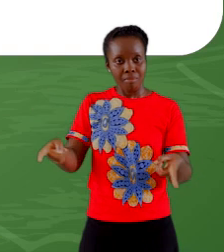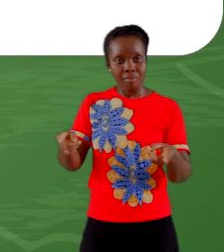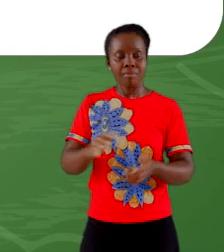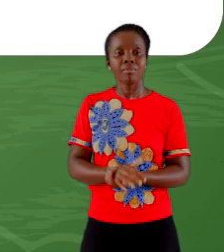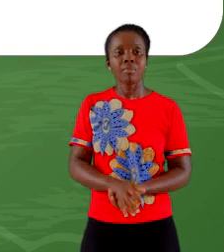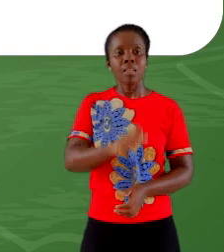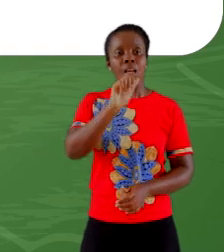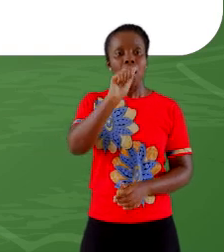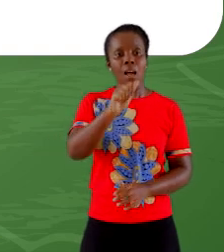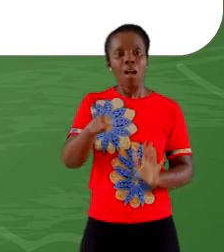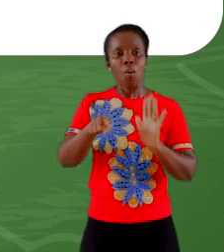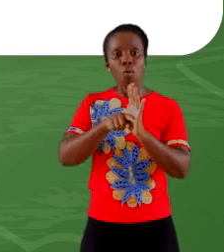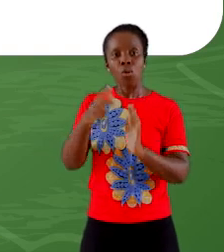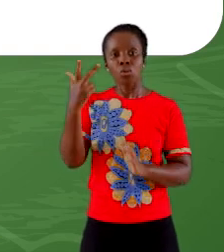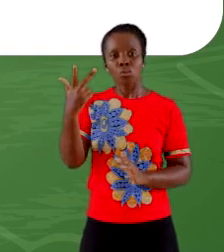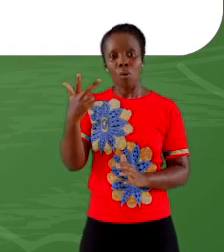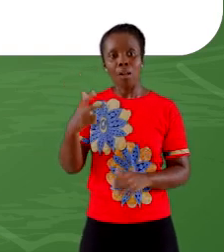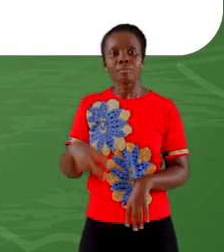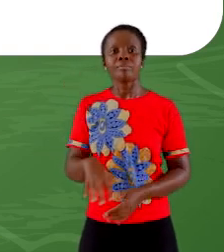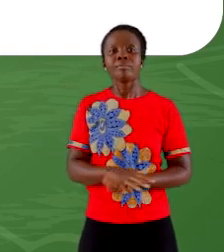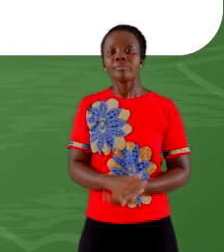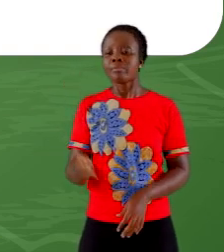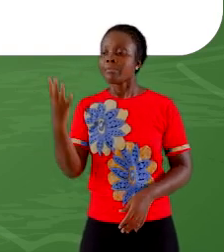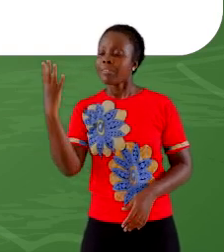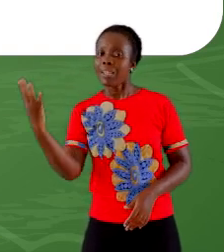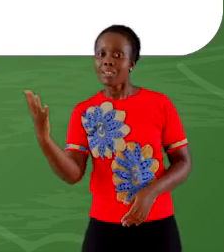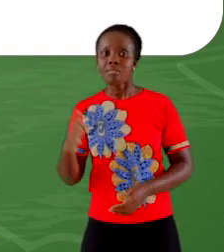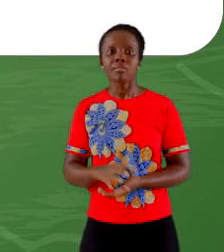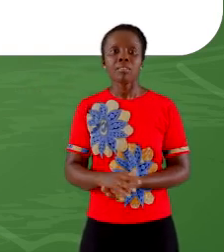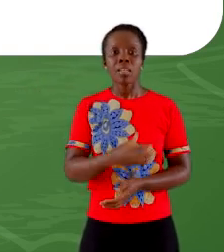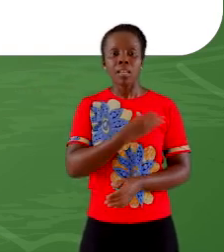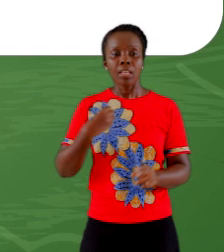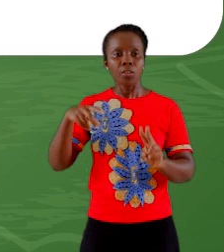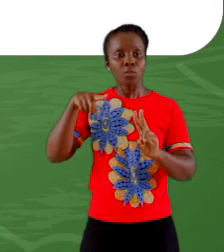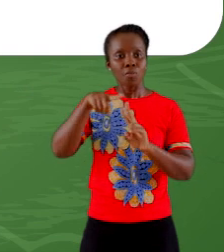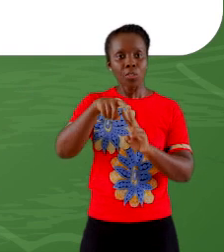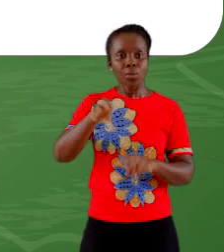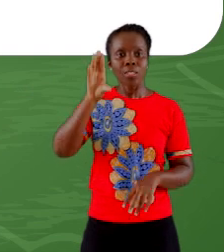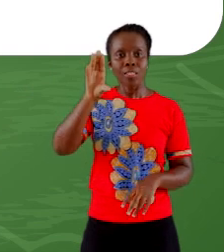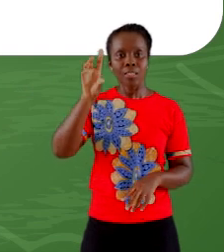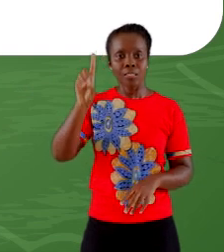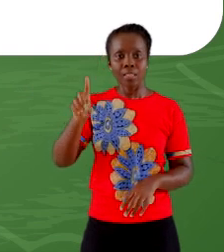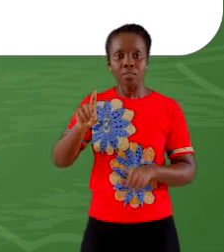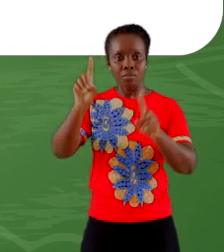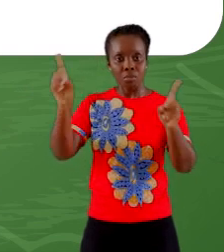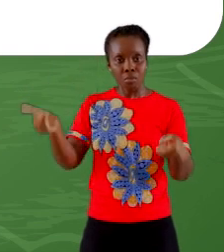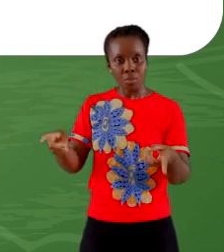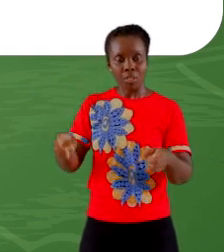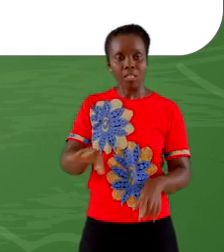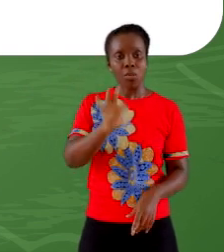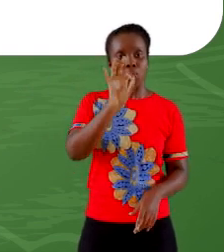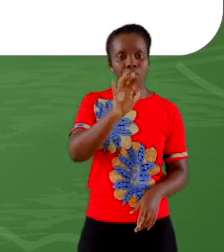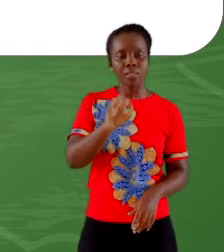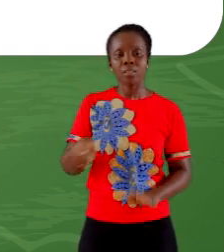coordonnées A-3, 4 et vecteur CD de coordonnées